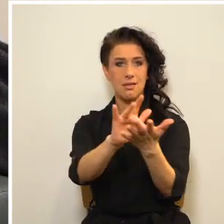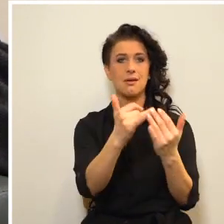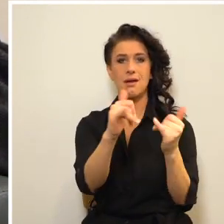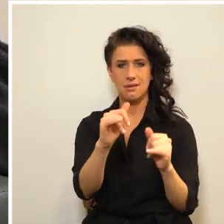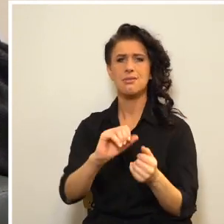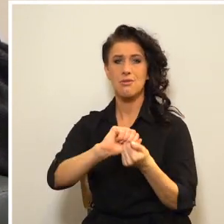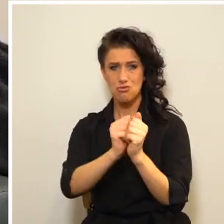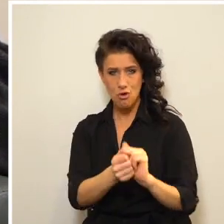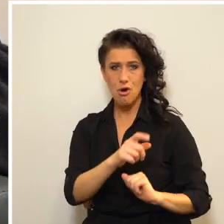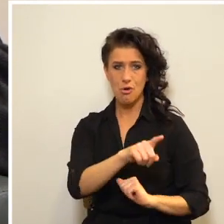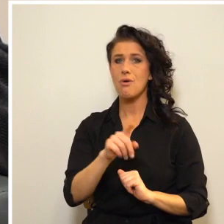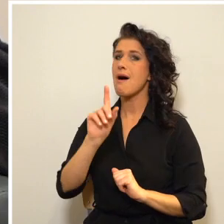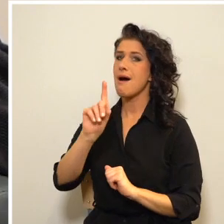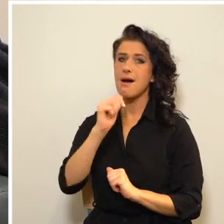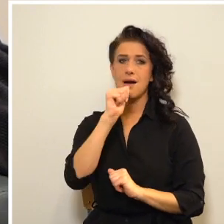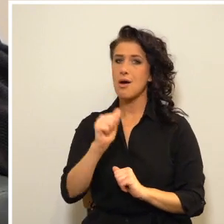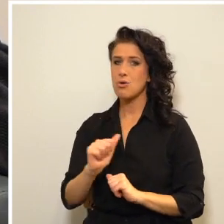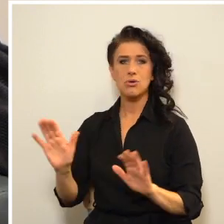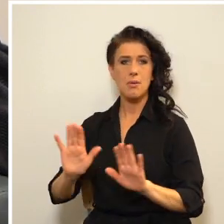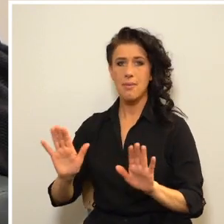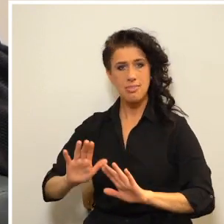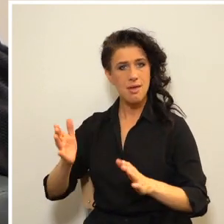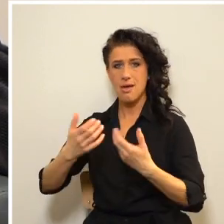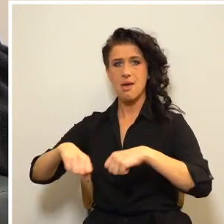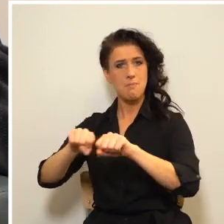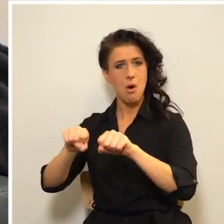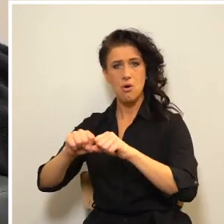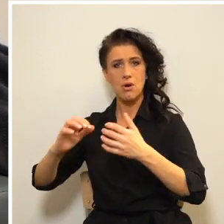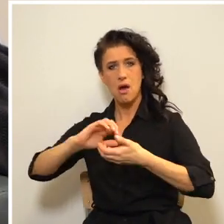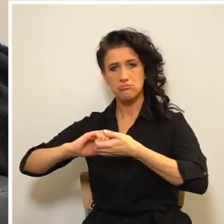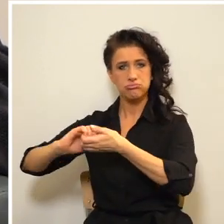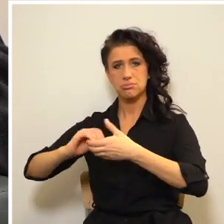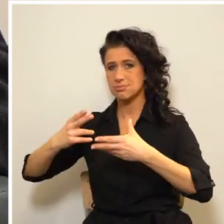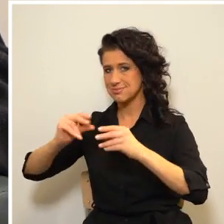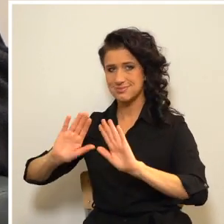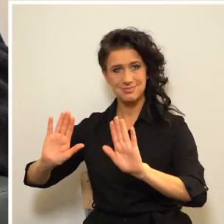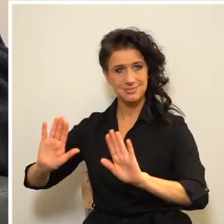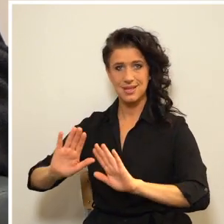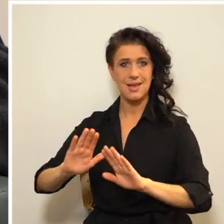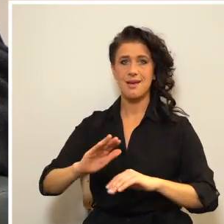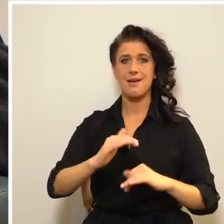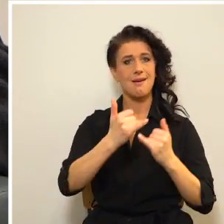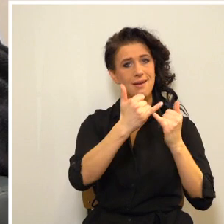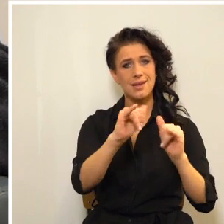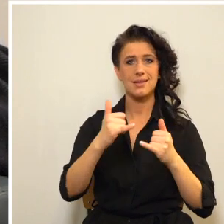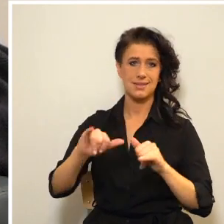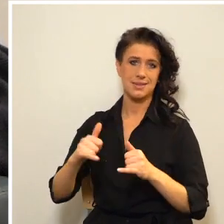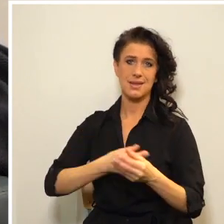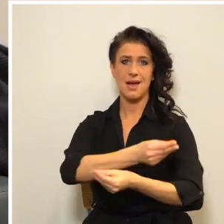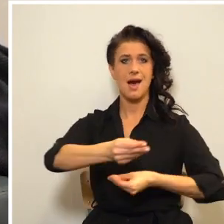europejskich demokratycznych ale gdzieś tam z Bliskiego Wschodu przychodzą informacje o tym że ktoś dokonuje po prostu